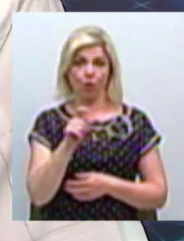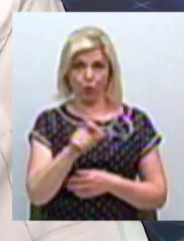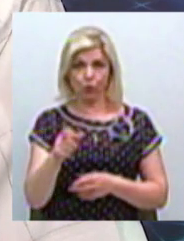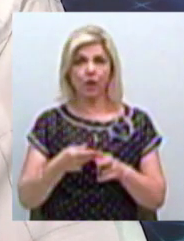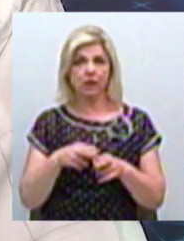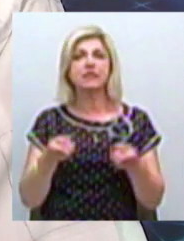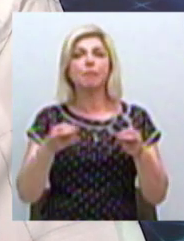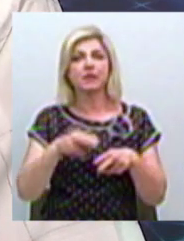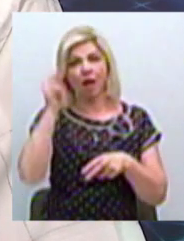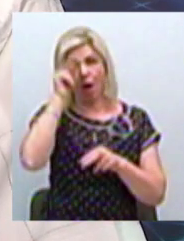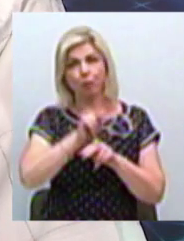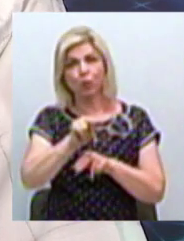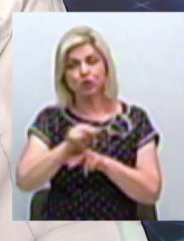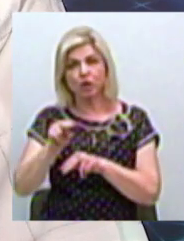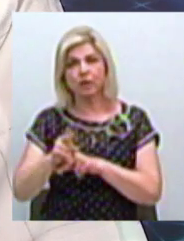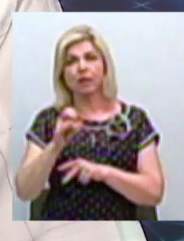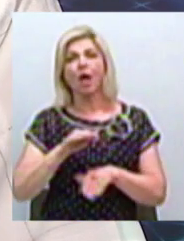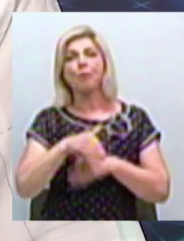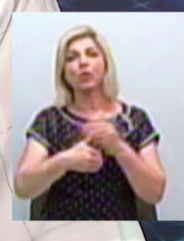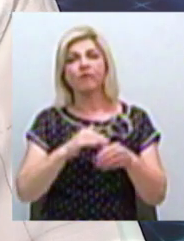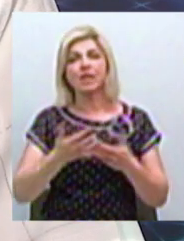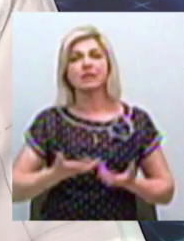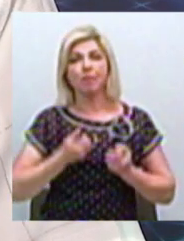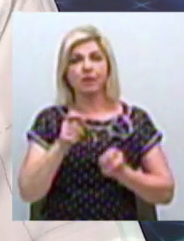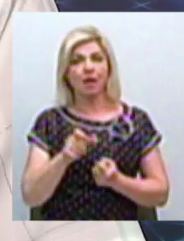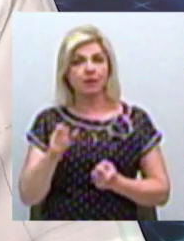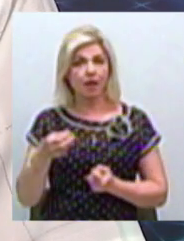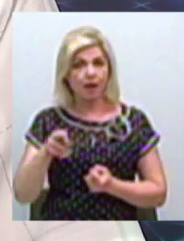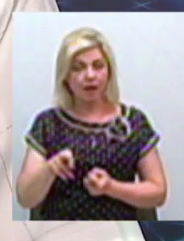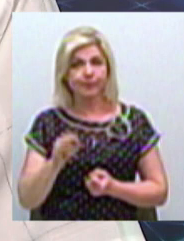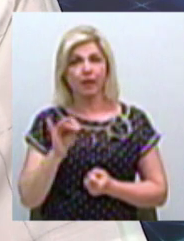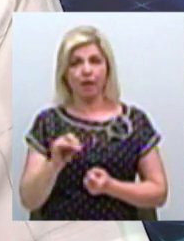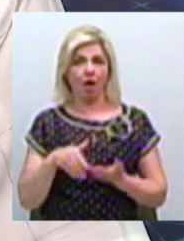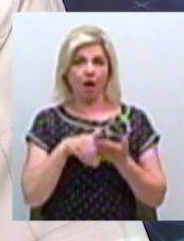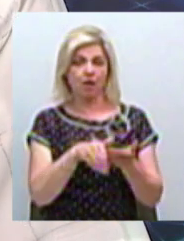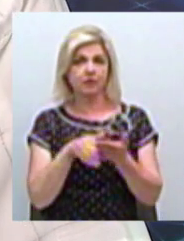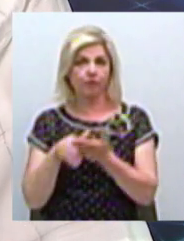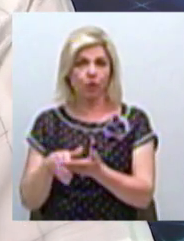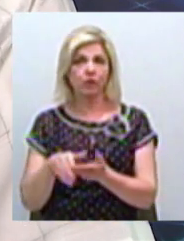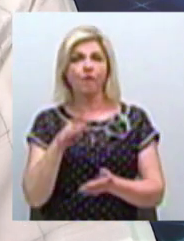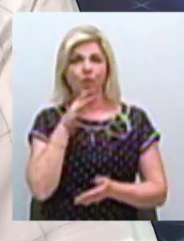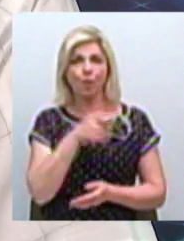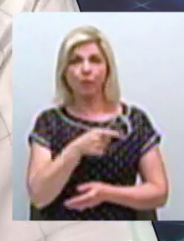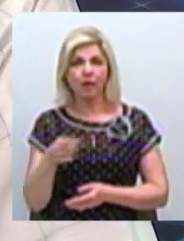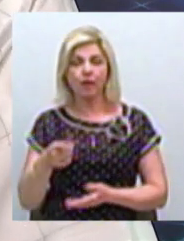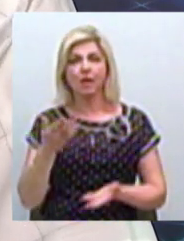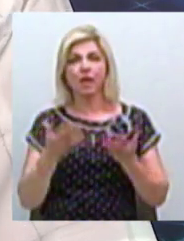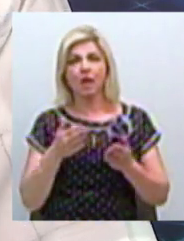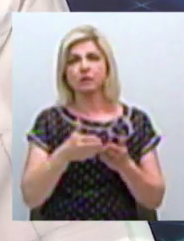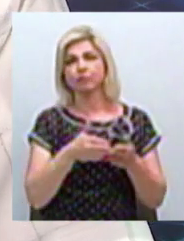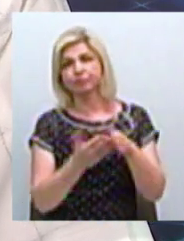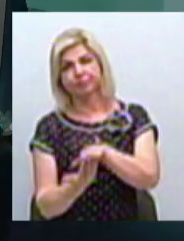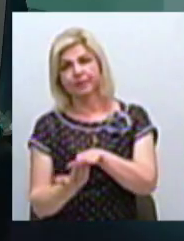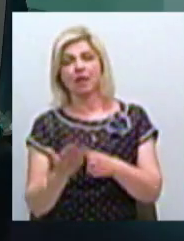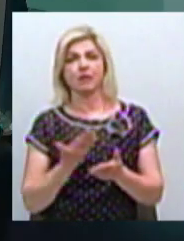проходят обучение на пловца-спасателя, и они оказывают помощь непосредственно в момент, если перевернулась байдарка,